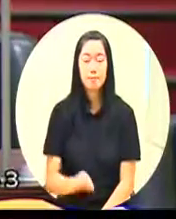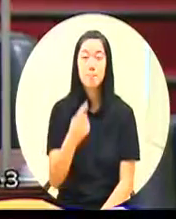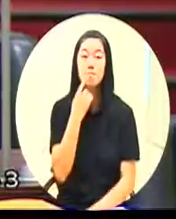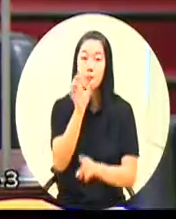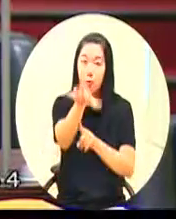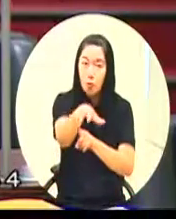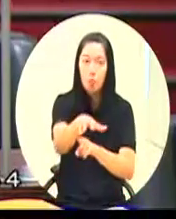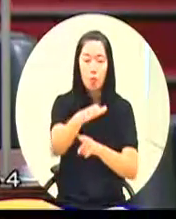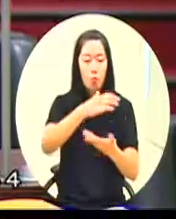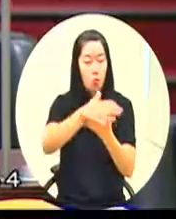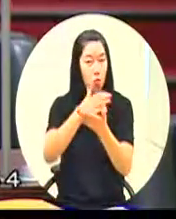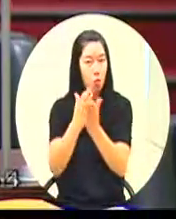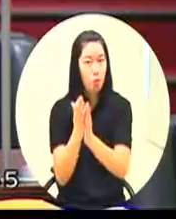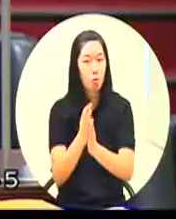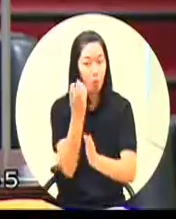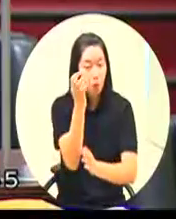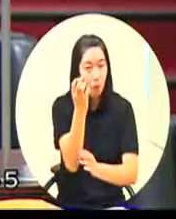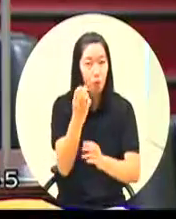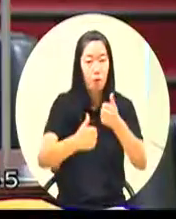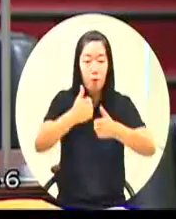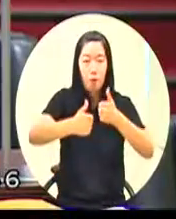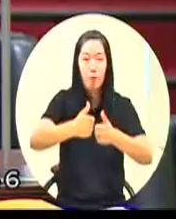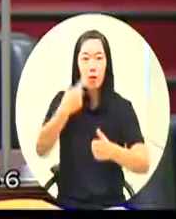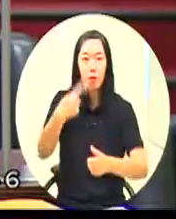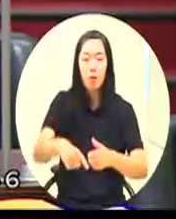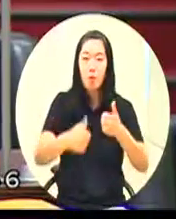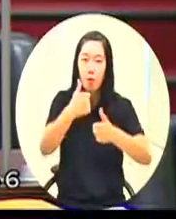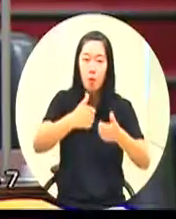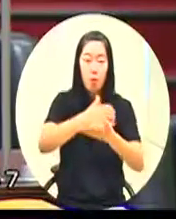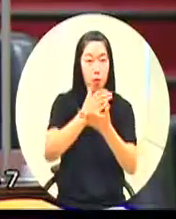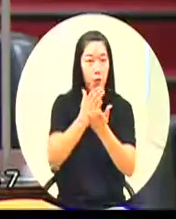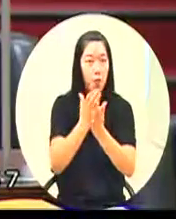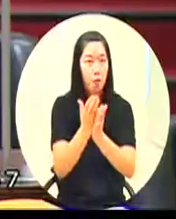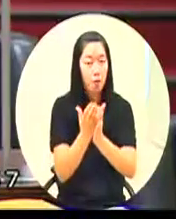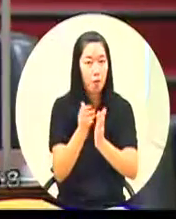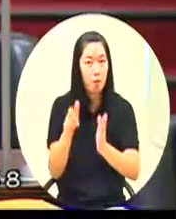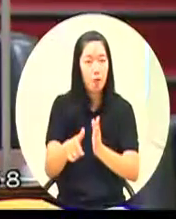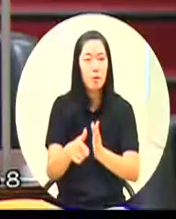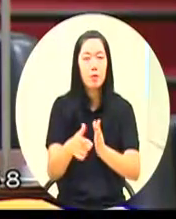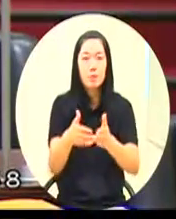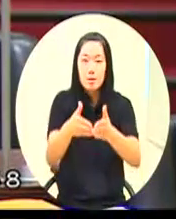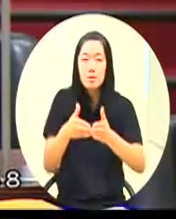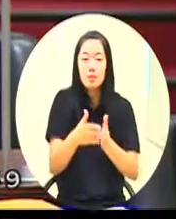类球赛、各类运动风气的这样的一个需求。